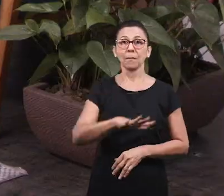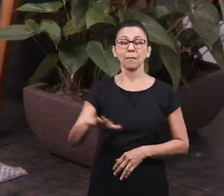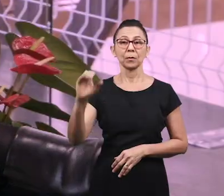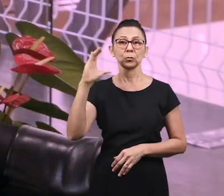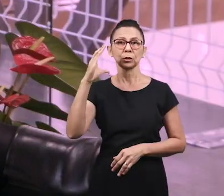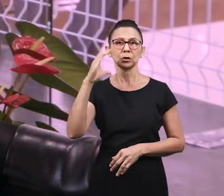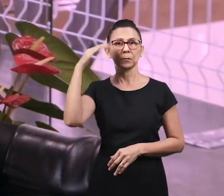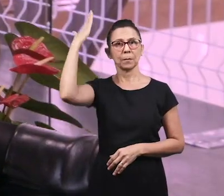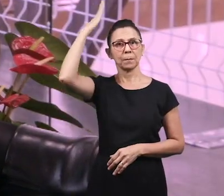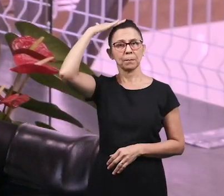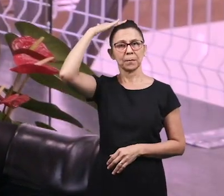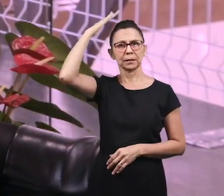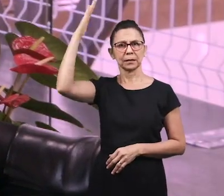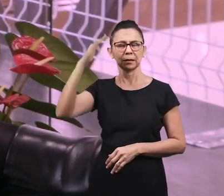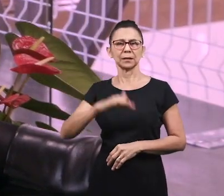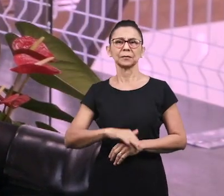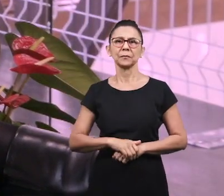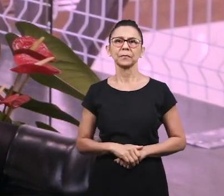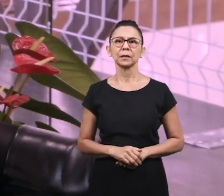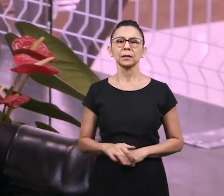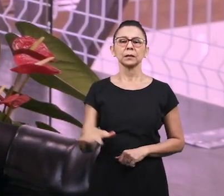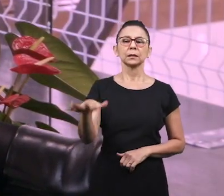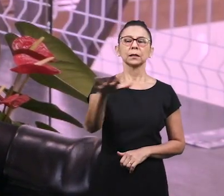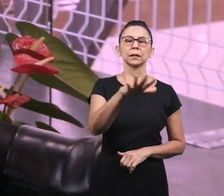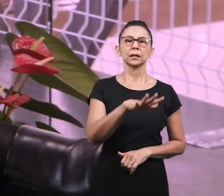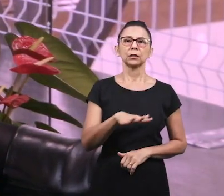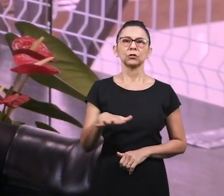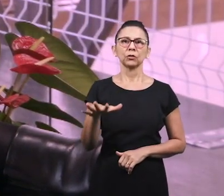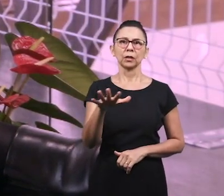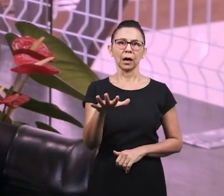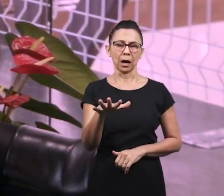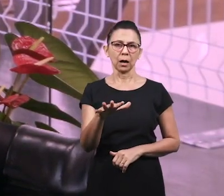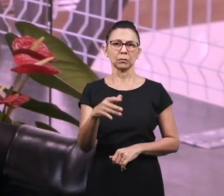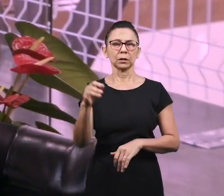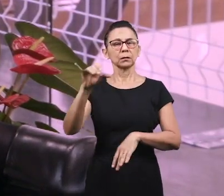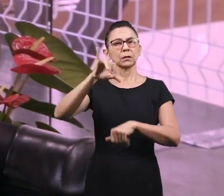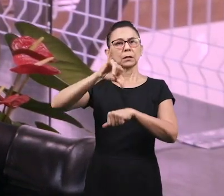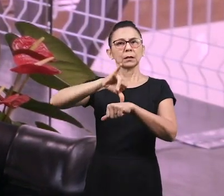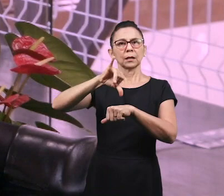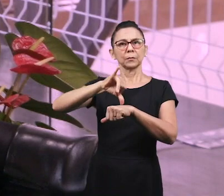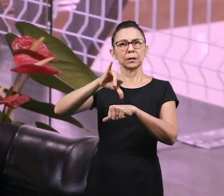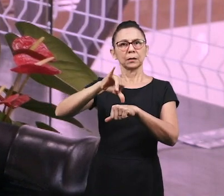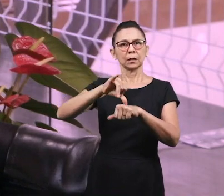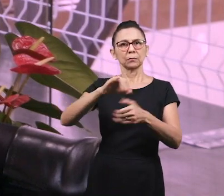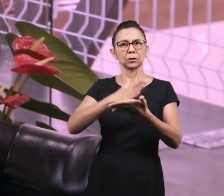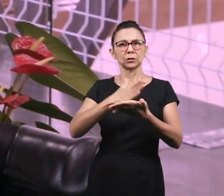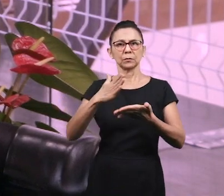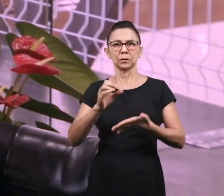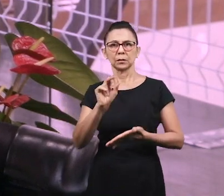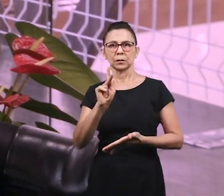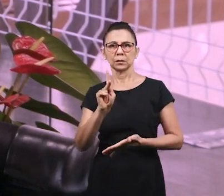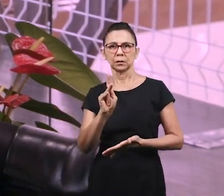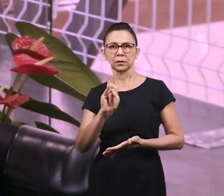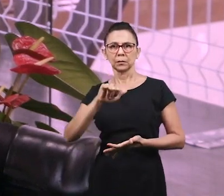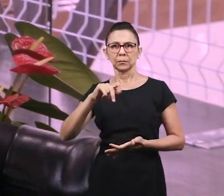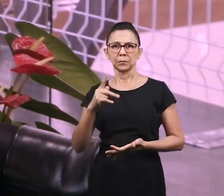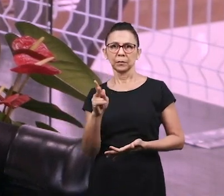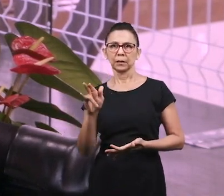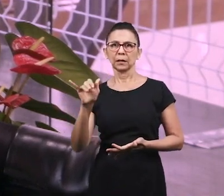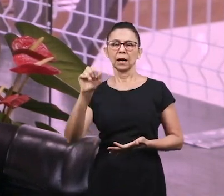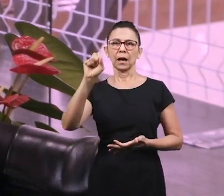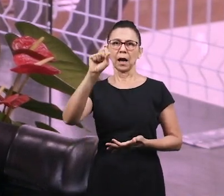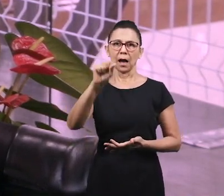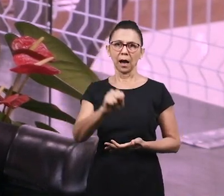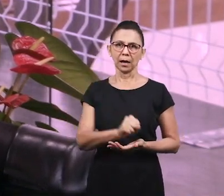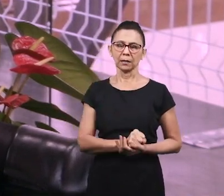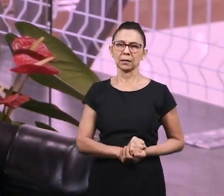à l'état de Paraná. Le Manaïm de Curitiba est situé dans la zone urbaine, à la capitale, dans la divise avec la ville de